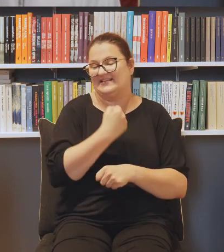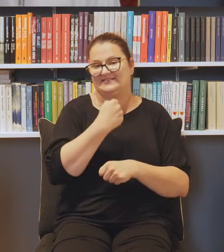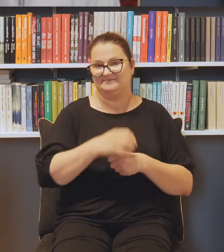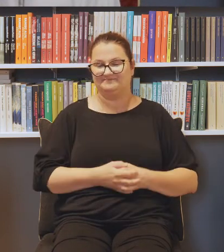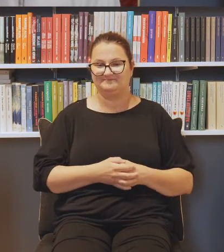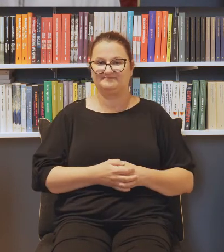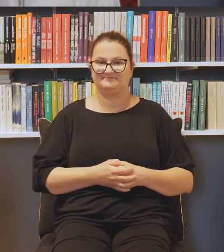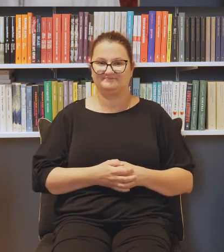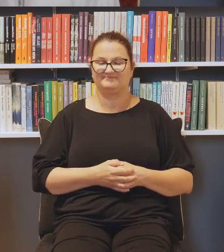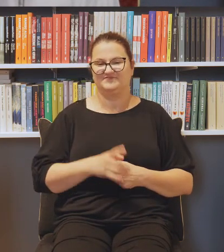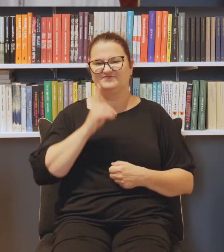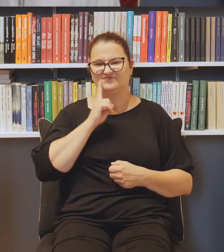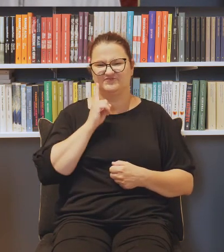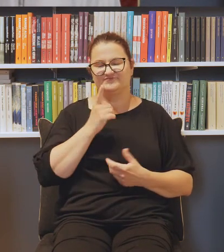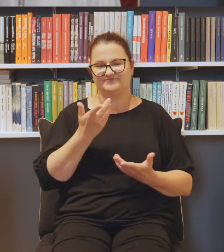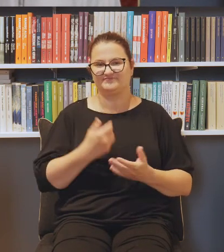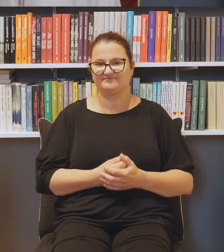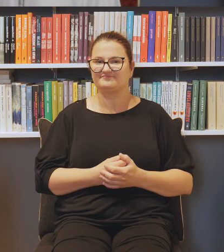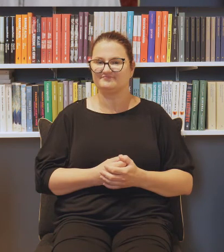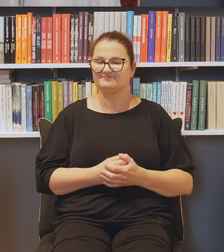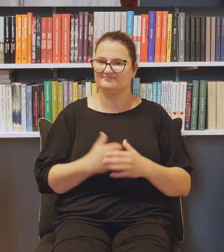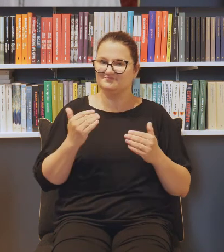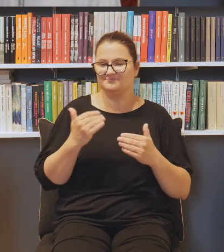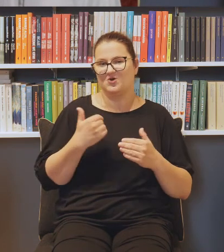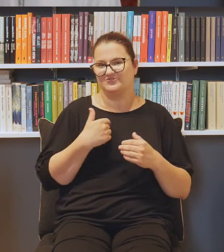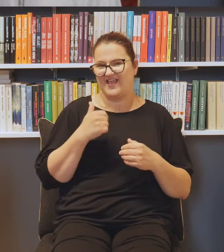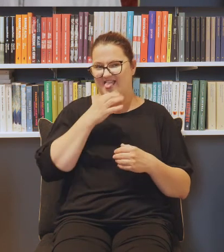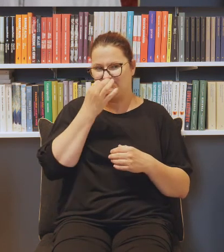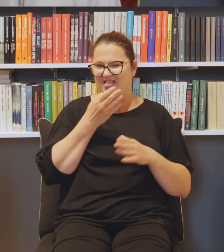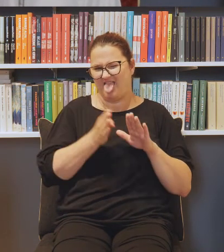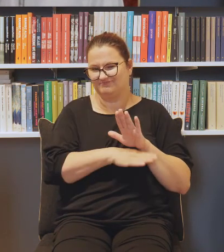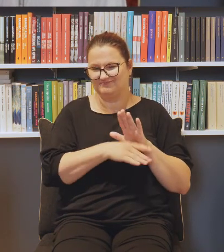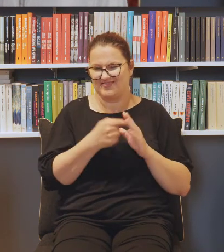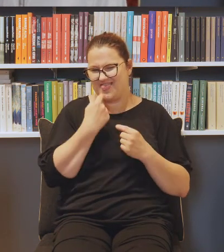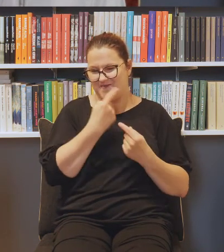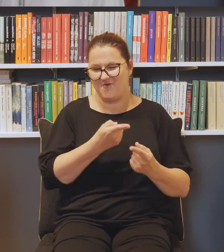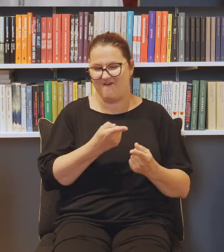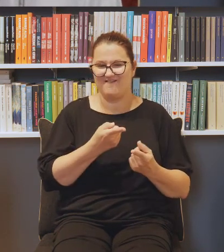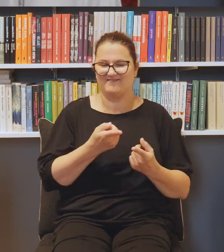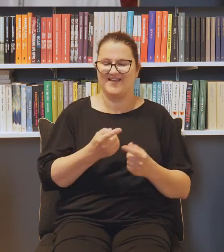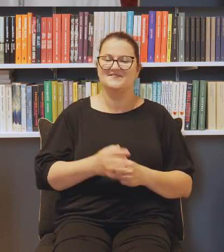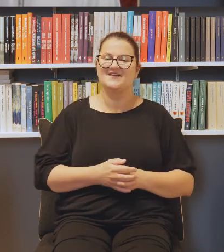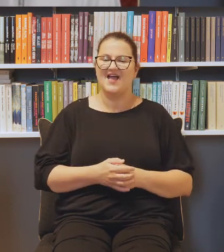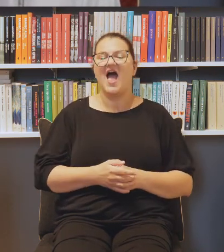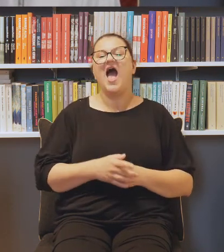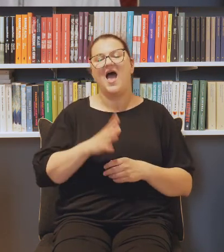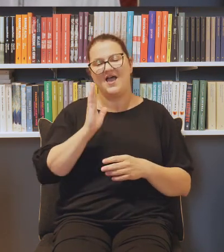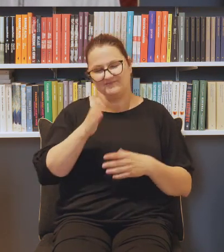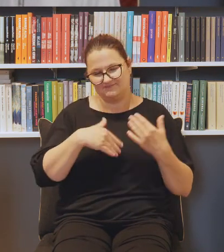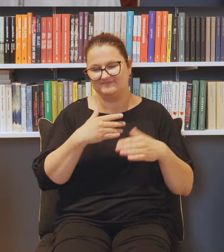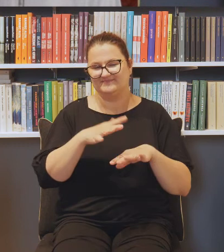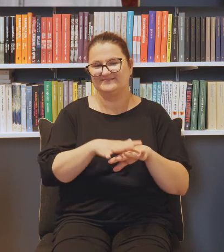Ale no właśnie, więc no może muszę to ukrywać. Ale no, zlitowali się,